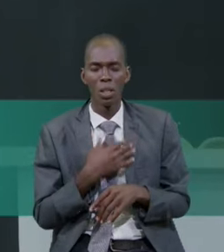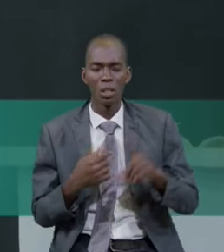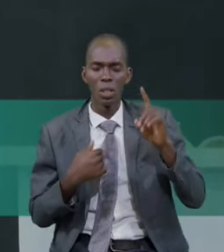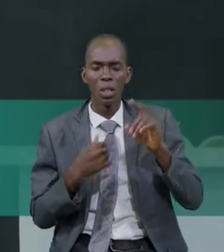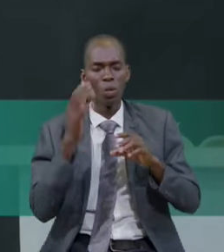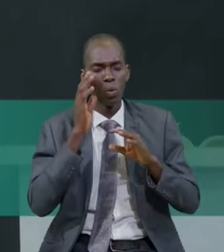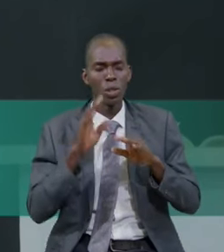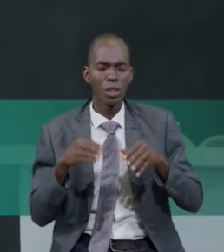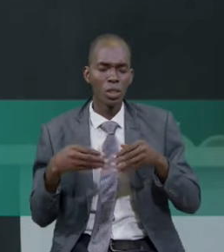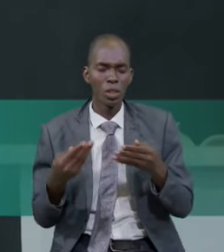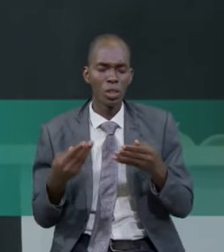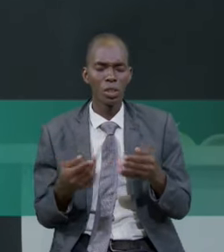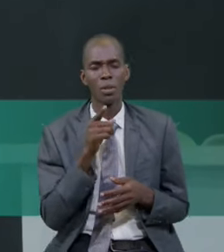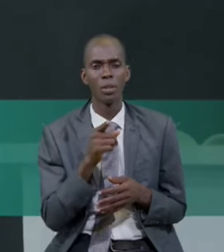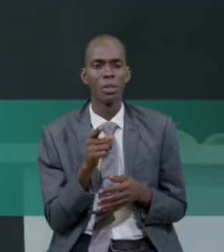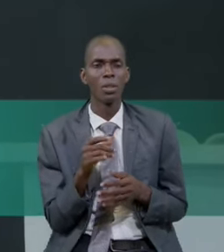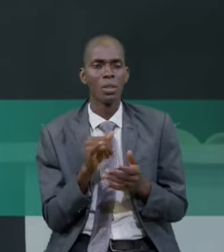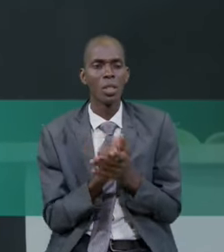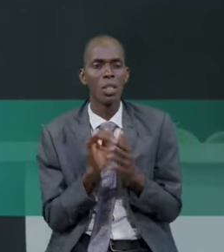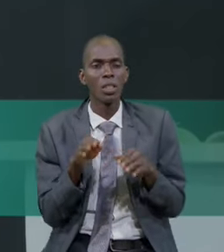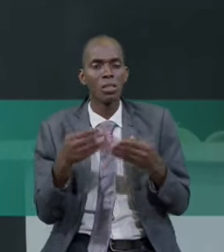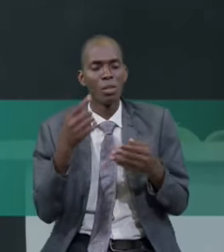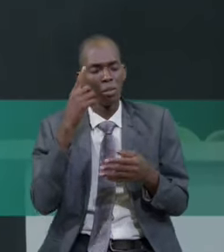les extrémités de la terre pour possession.